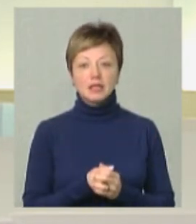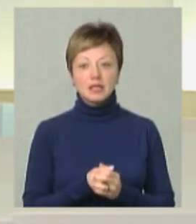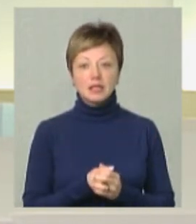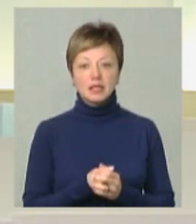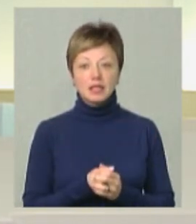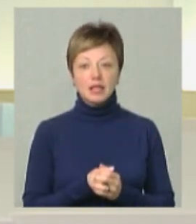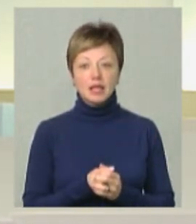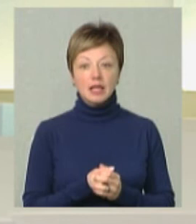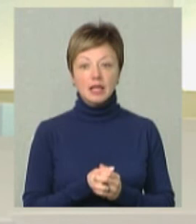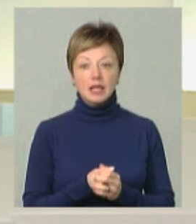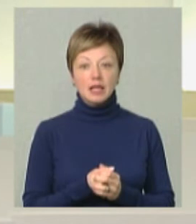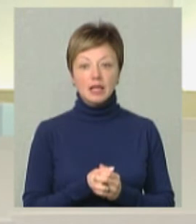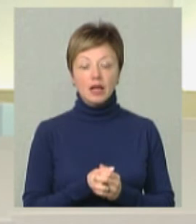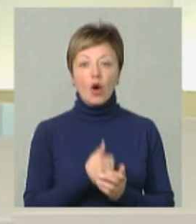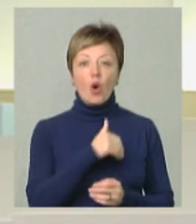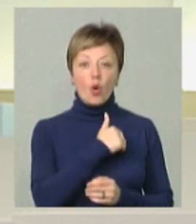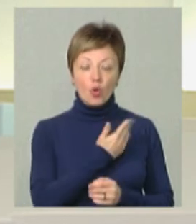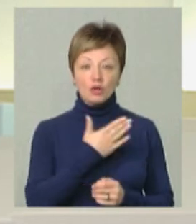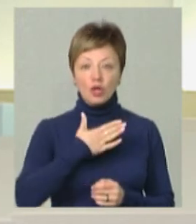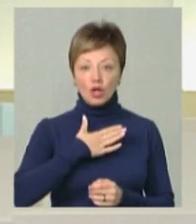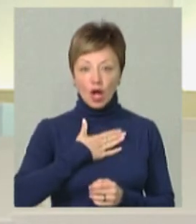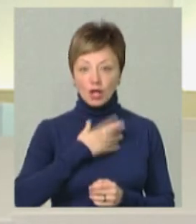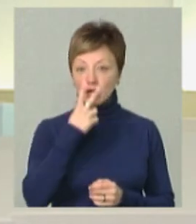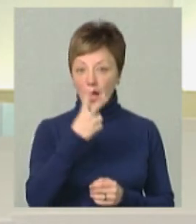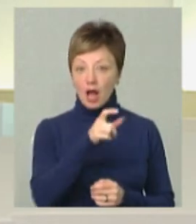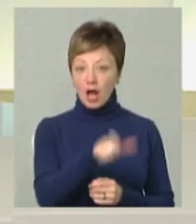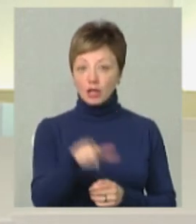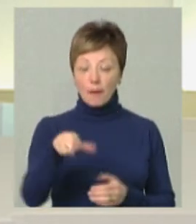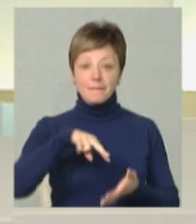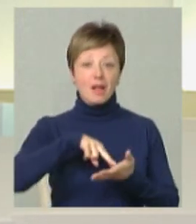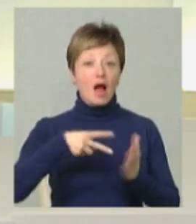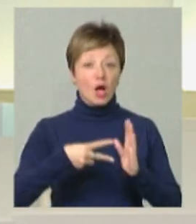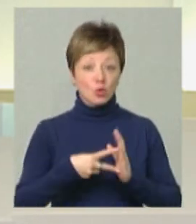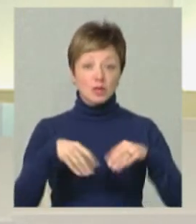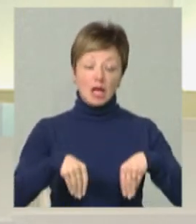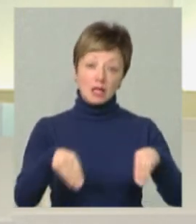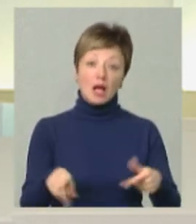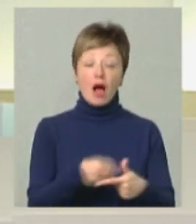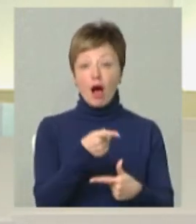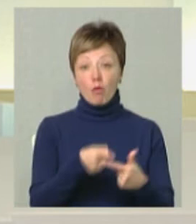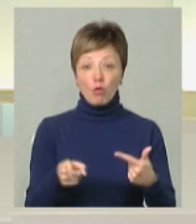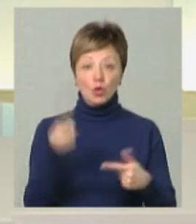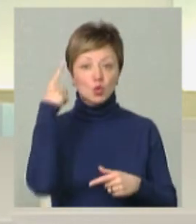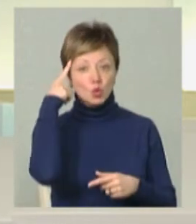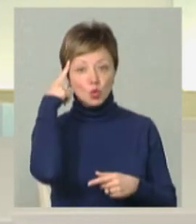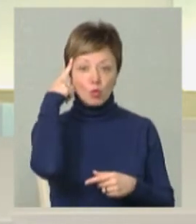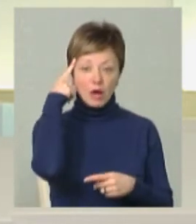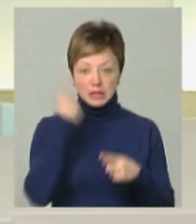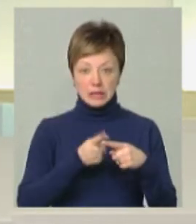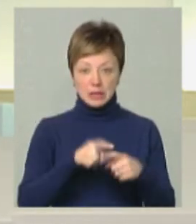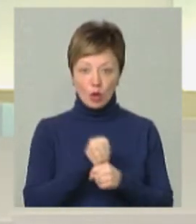Садять, я щодо, хочеться, аби наші глядачі, які планують ще садити, або думають це